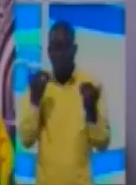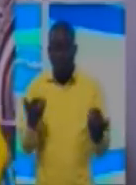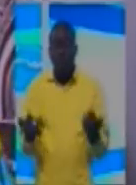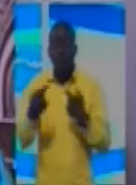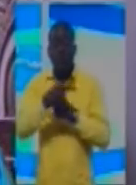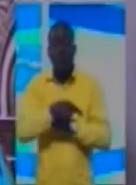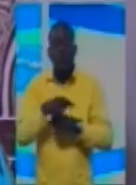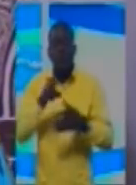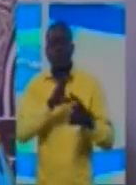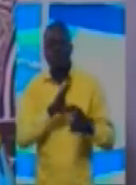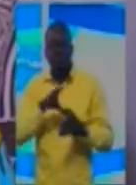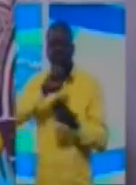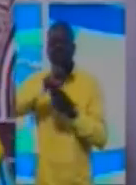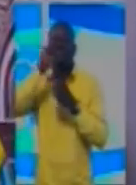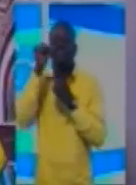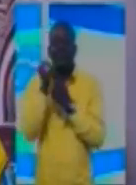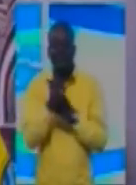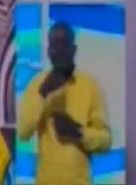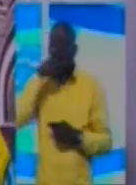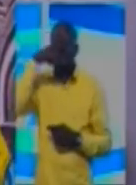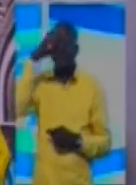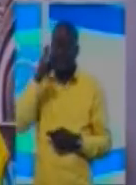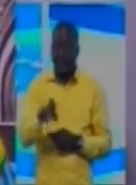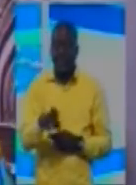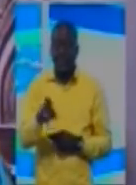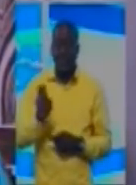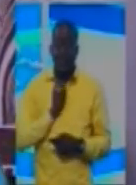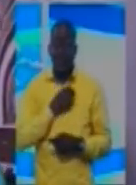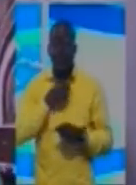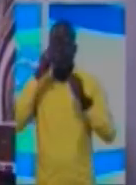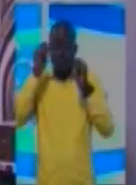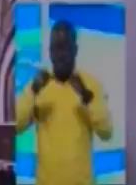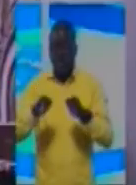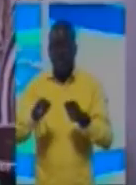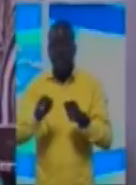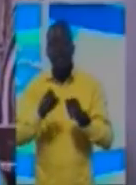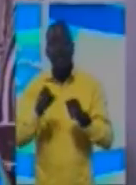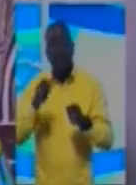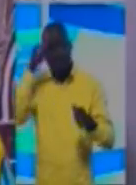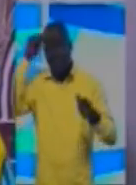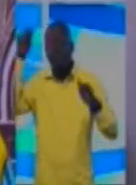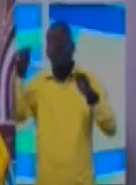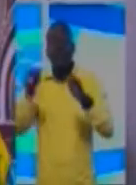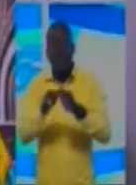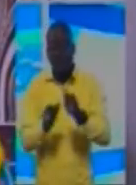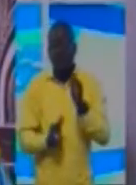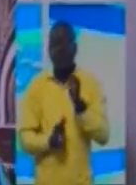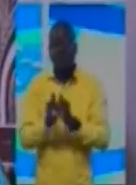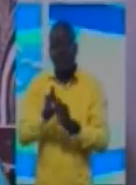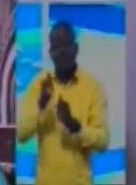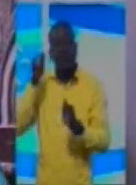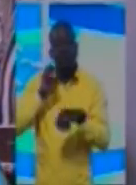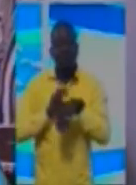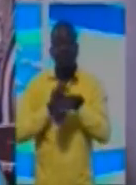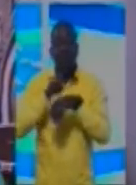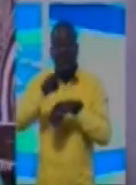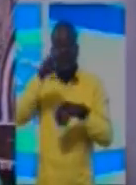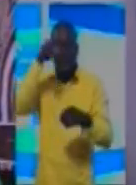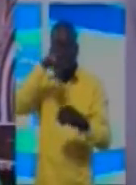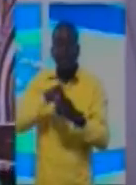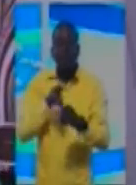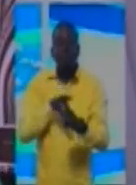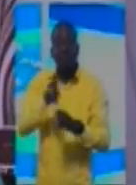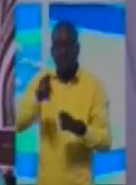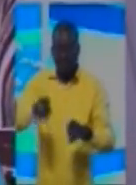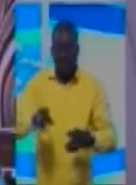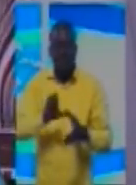cohésion sociale. Donc, il faut que nous puissions en tout cas nous accorder sur ce qu'on va passer comme message dans le domaine de la cohésion